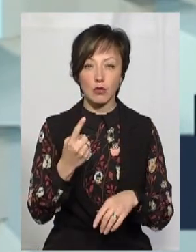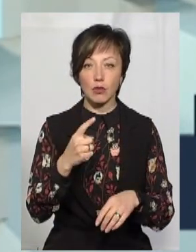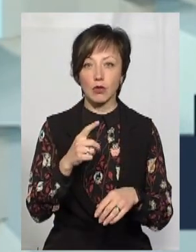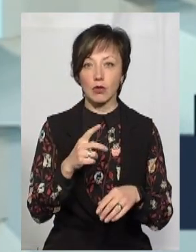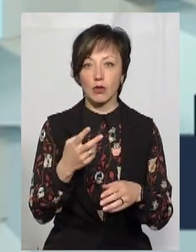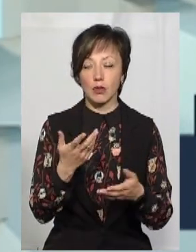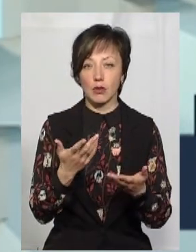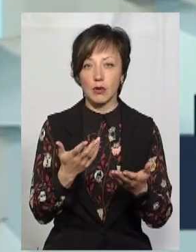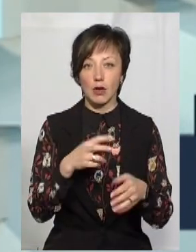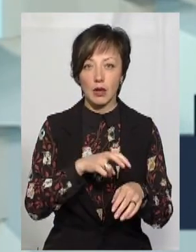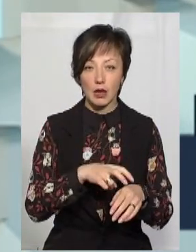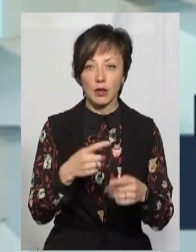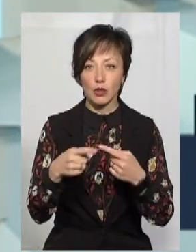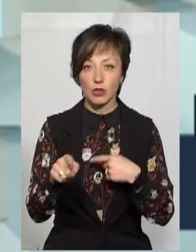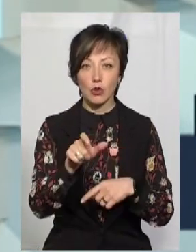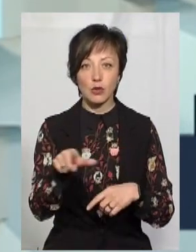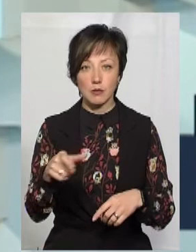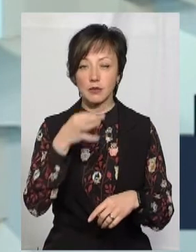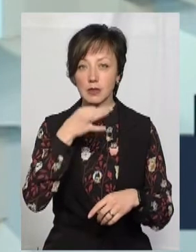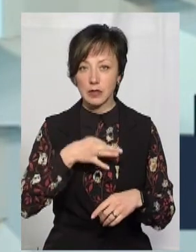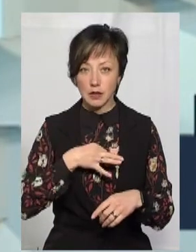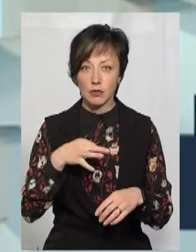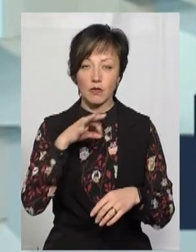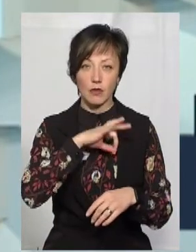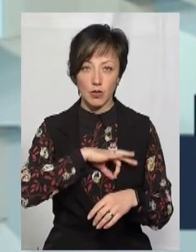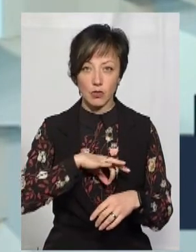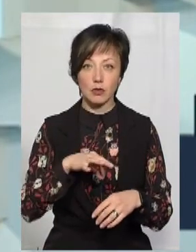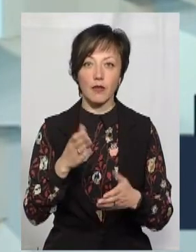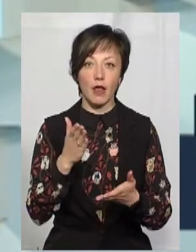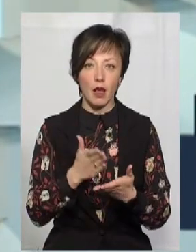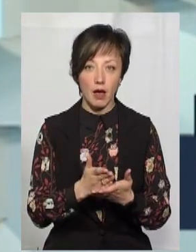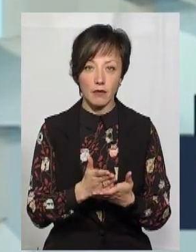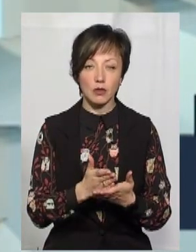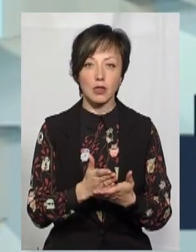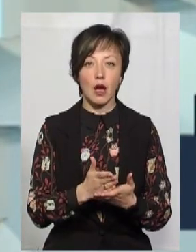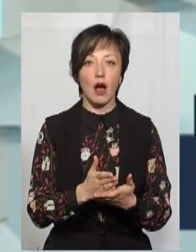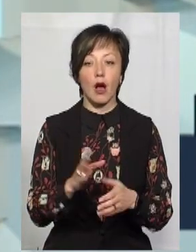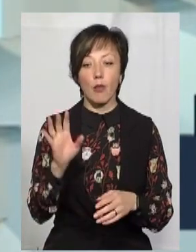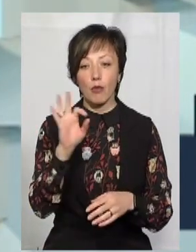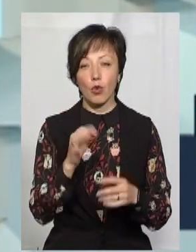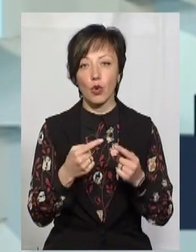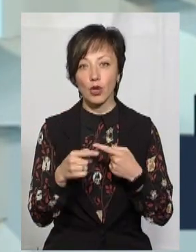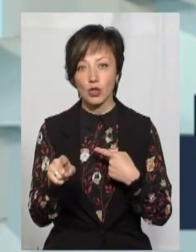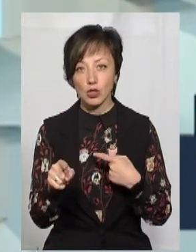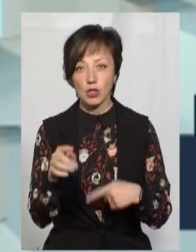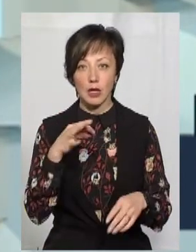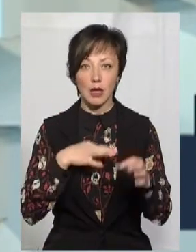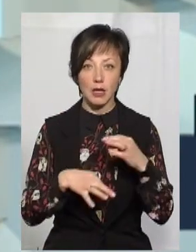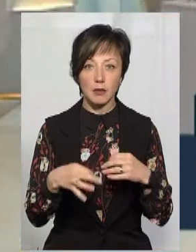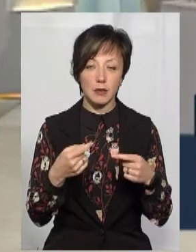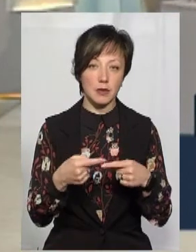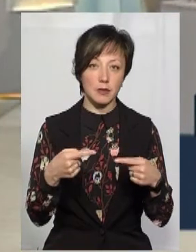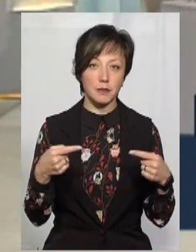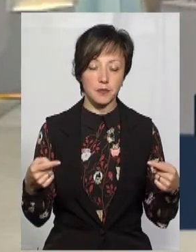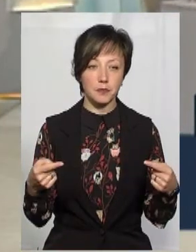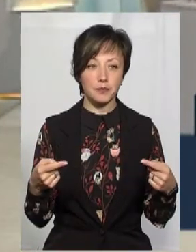лікаря, і в інших осіб. Тому нам сказали, що план квініл був використаний, він був в наявності. А щодо інших ліків, про які згадували там і Калєтра,